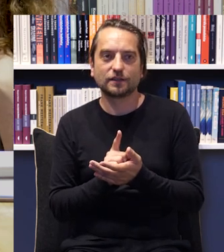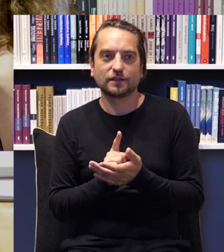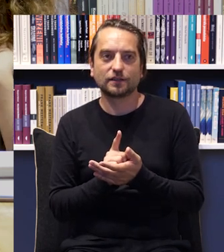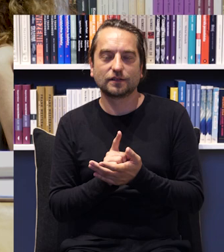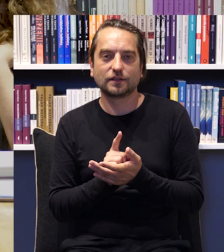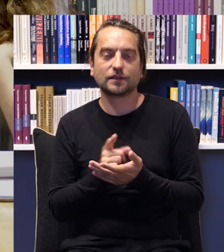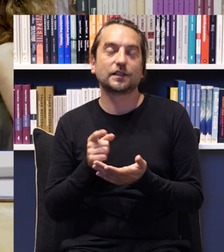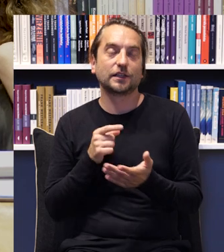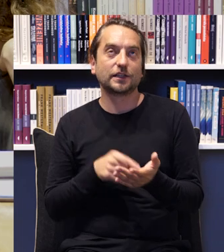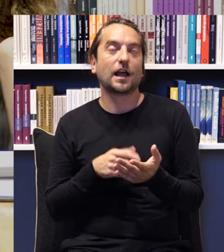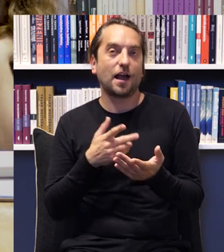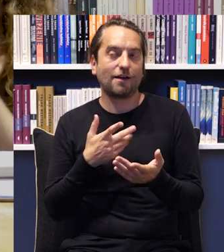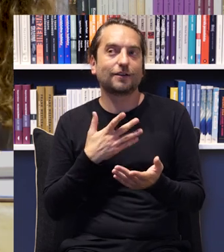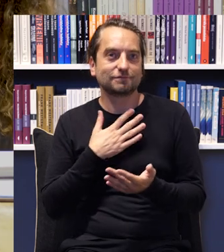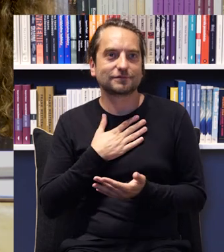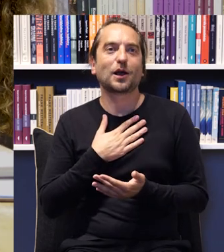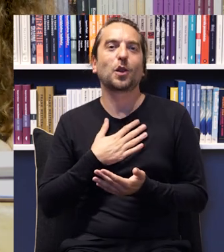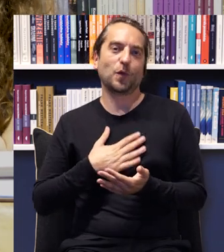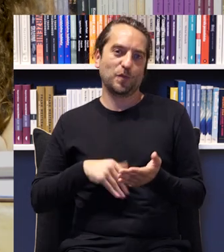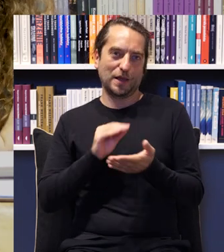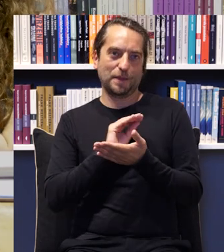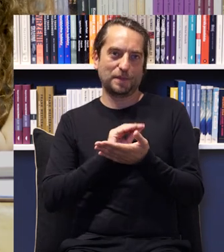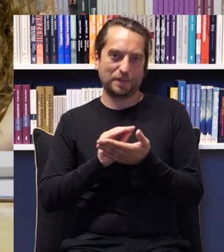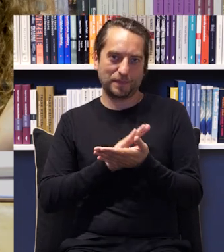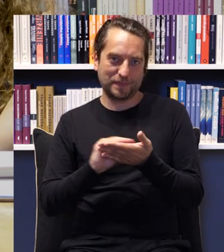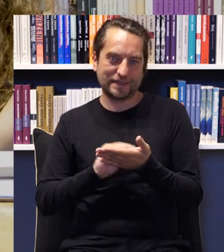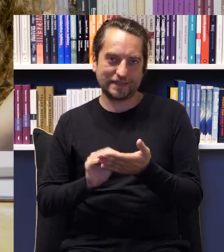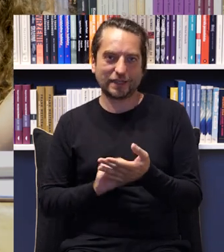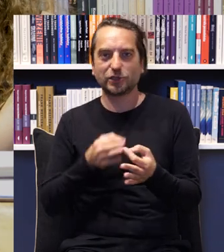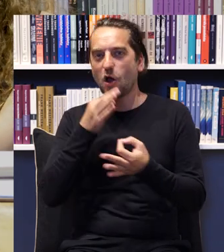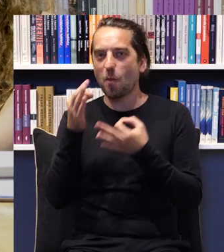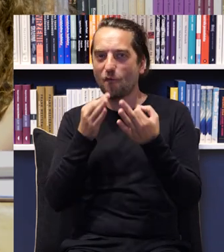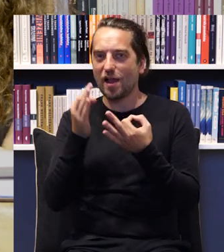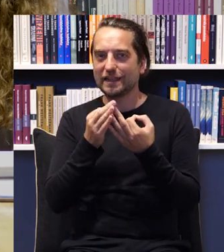prostu lubię pisać, lubię opisywać, lubię też właśnie